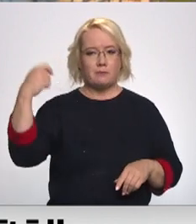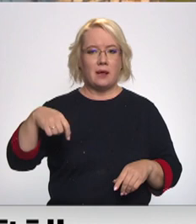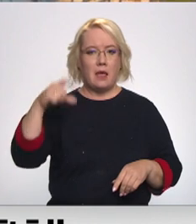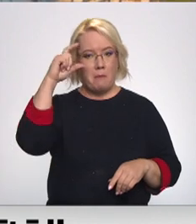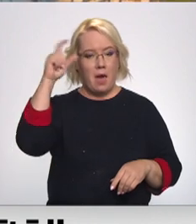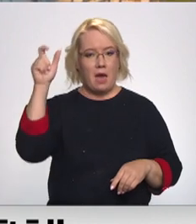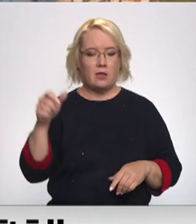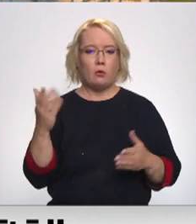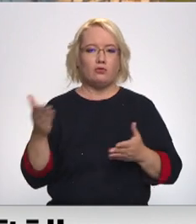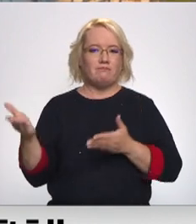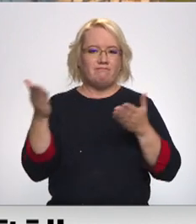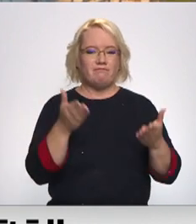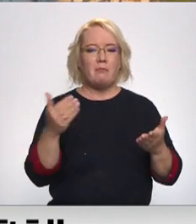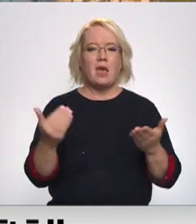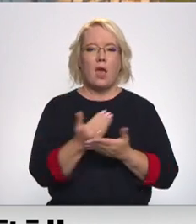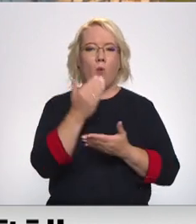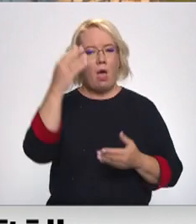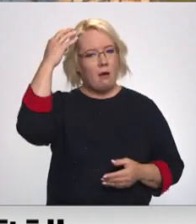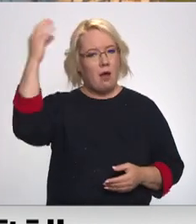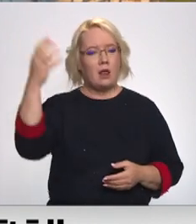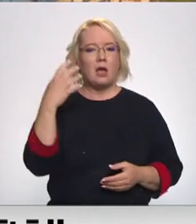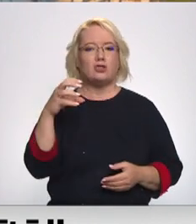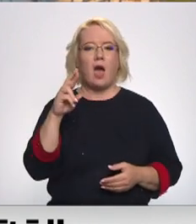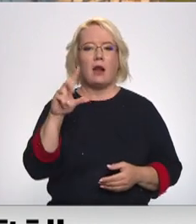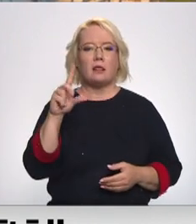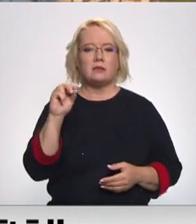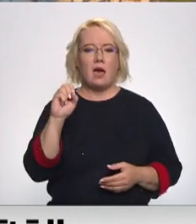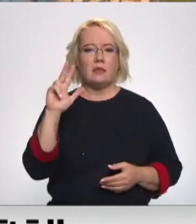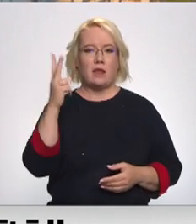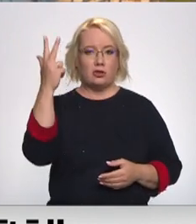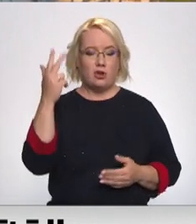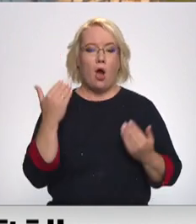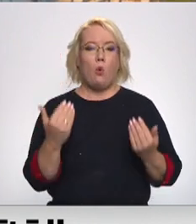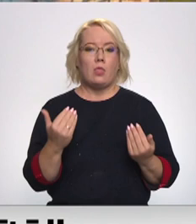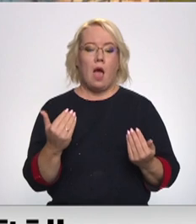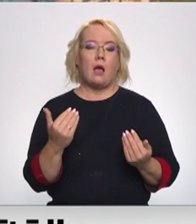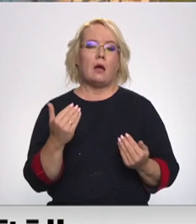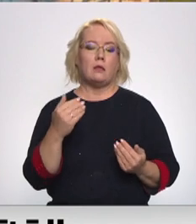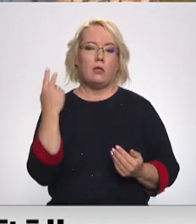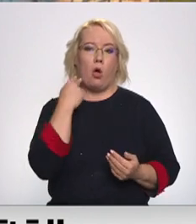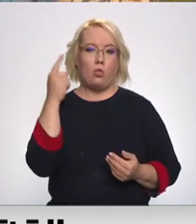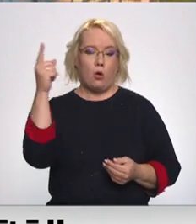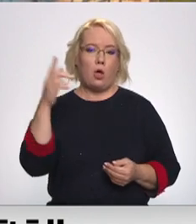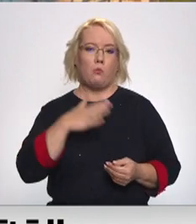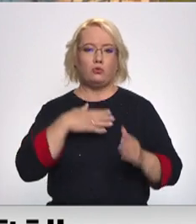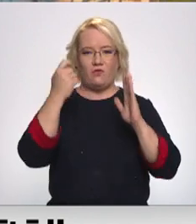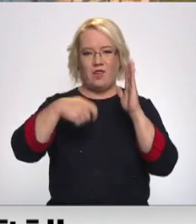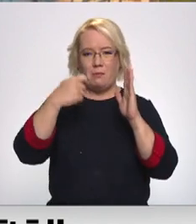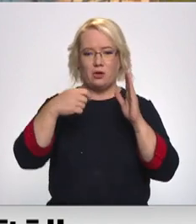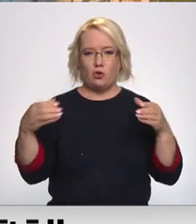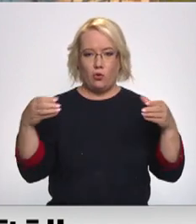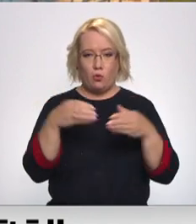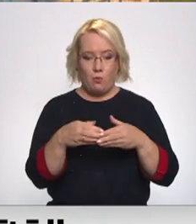būs pieņemšana pie jaunā karaļa Čārlza III. Un Londonā pat labāk atrodas arī mūsu filmēšanas grupa Ina Strazdiņa un